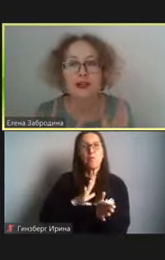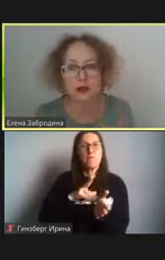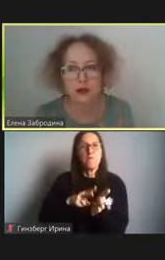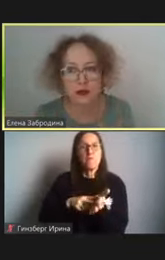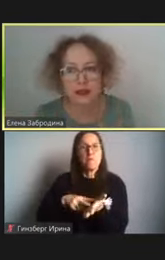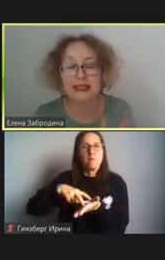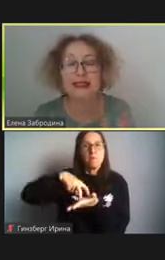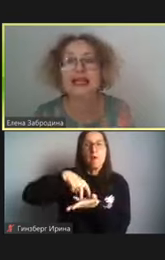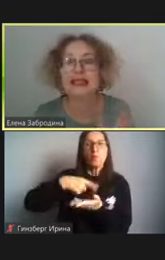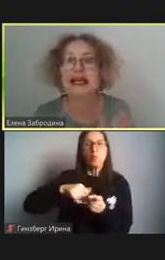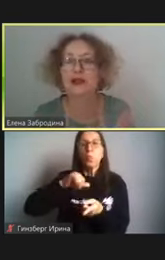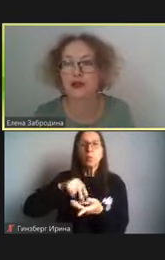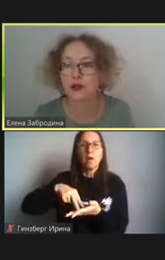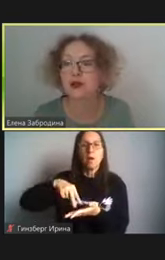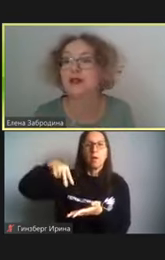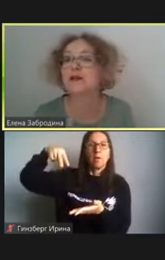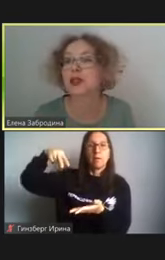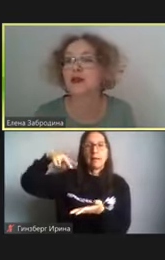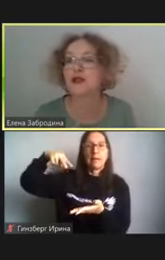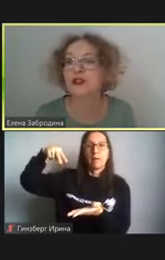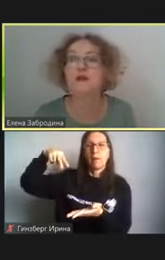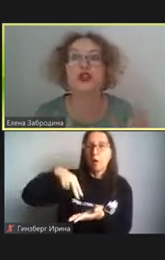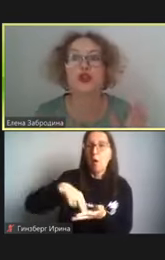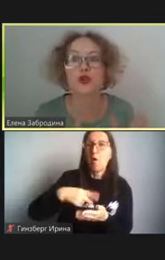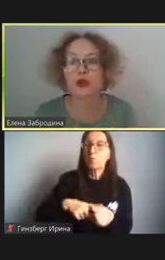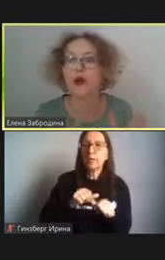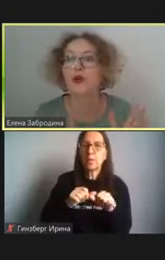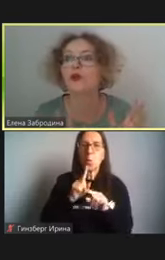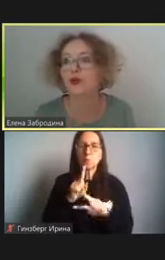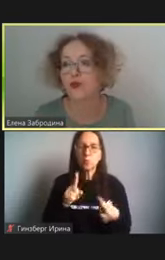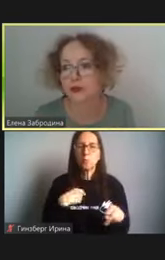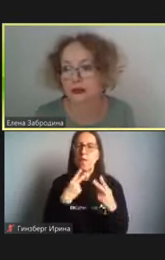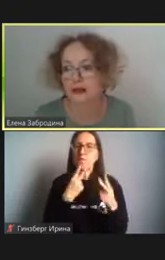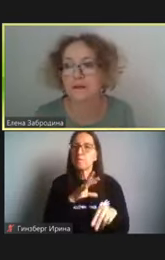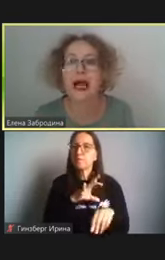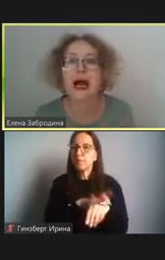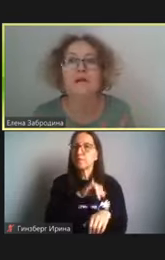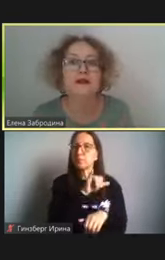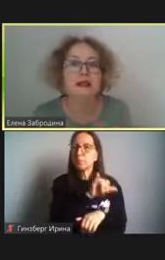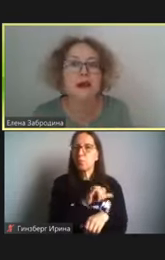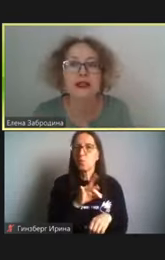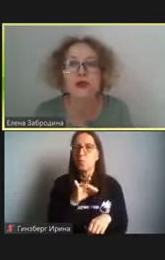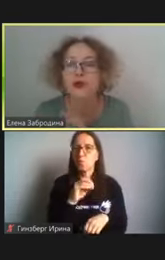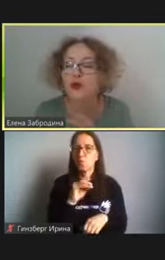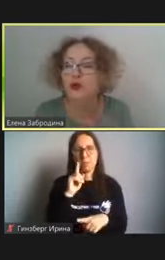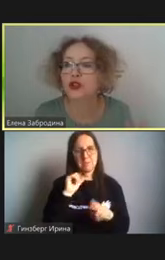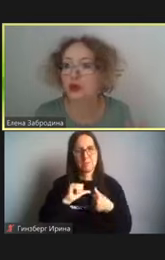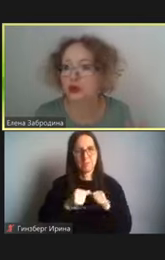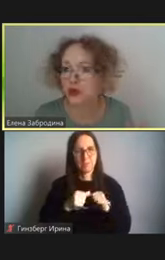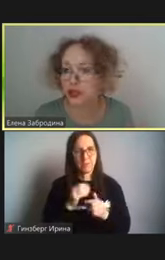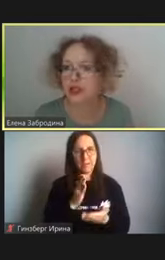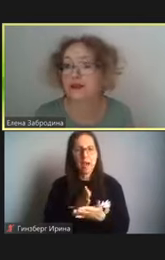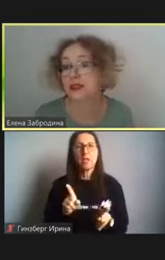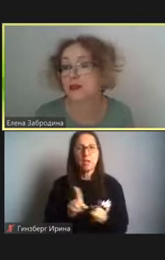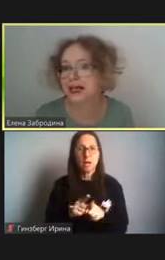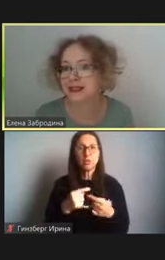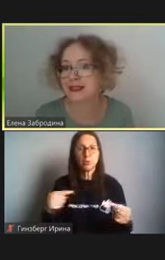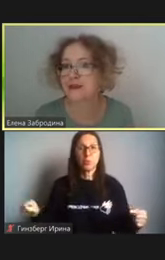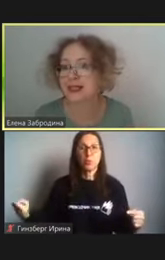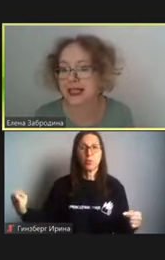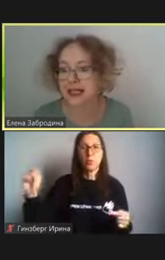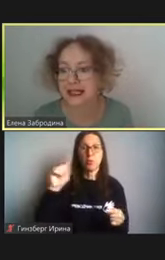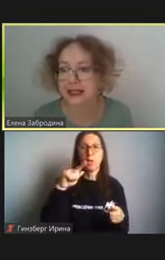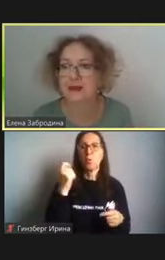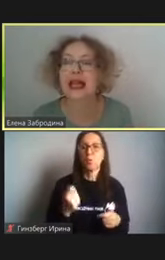эта особенность, и эта особенность, мы ее видим не только у Рубенса. Мы видим это у многих художников в